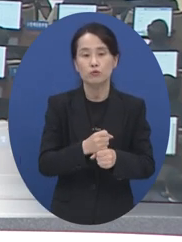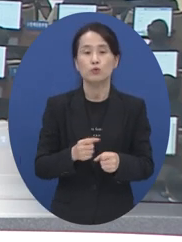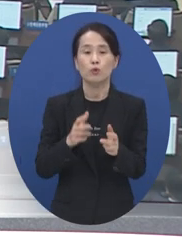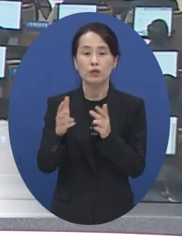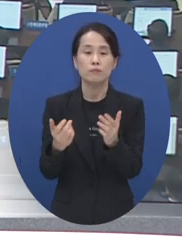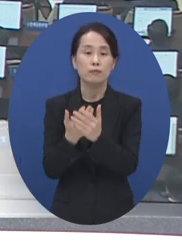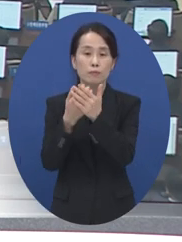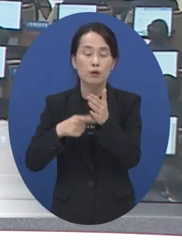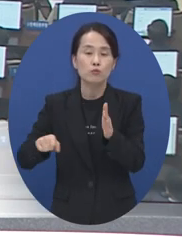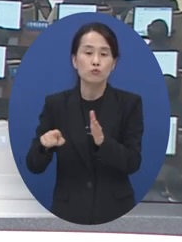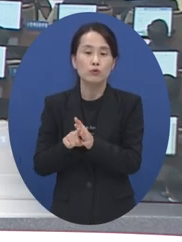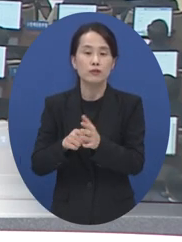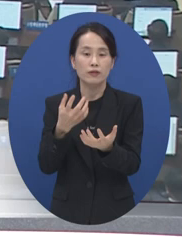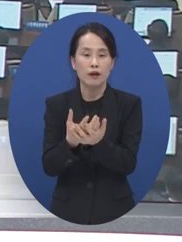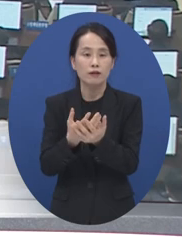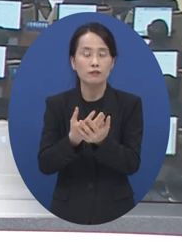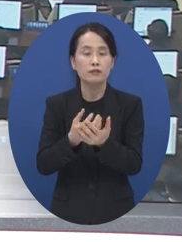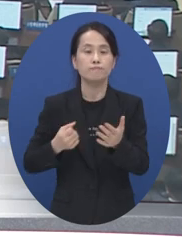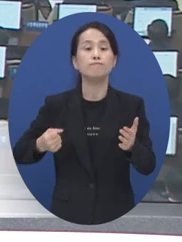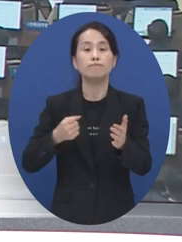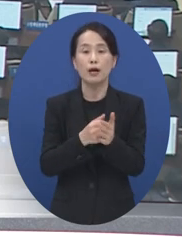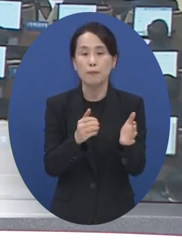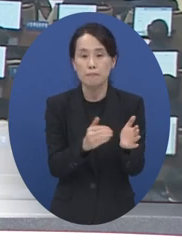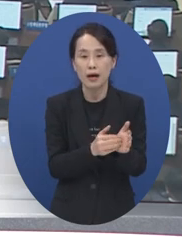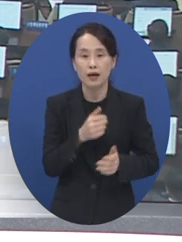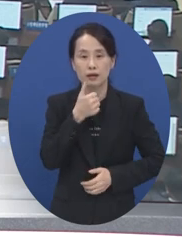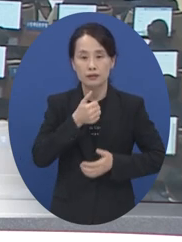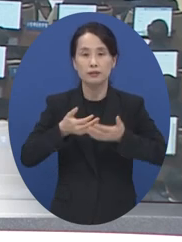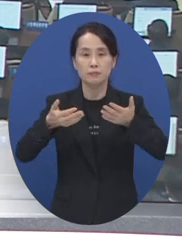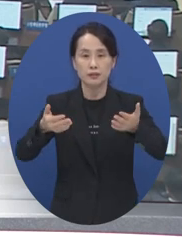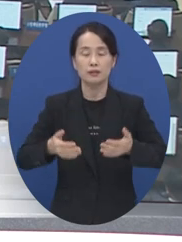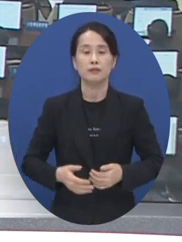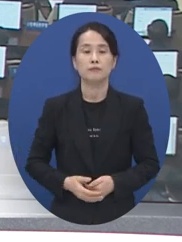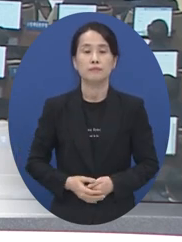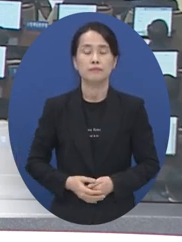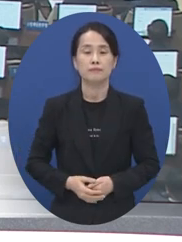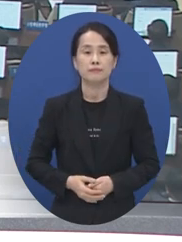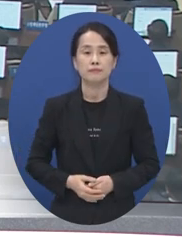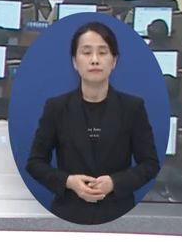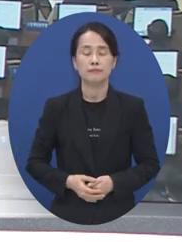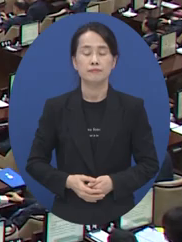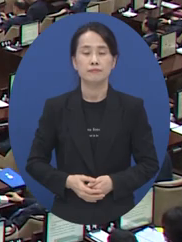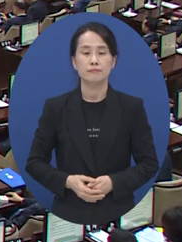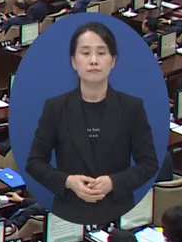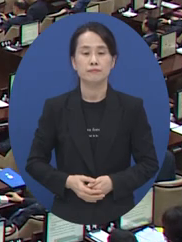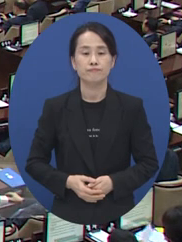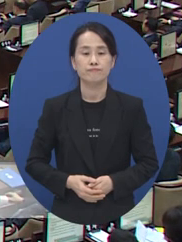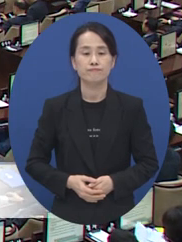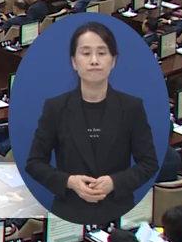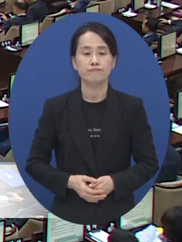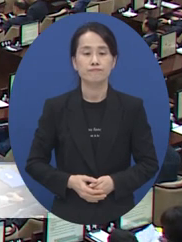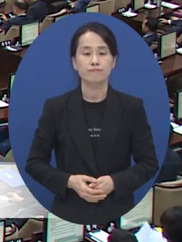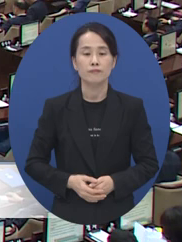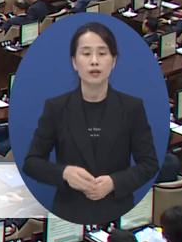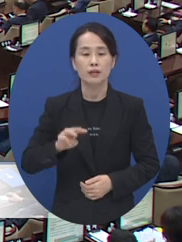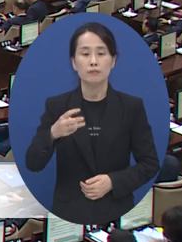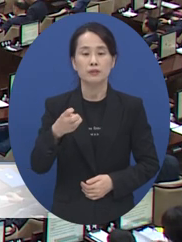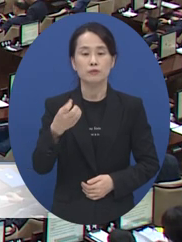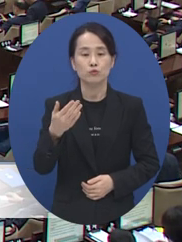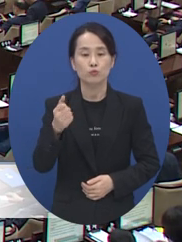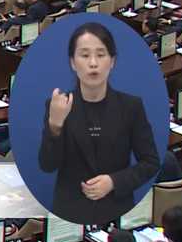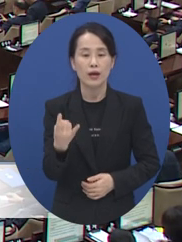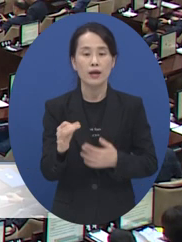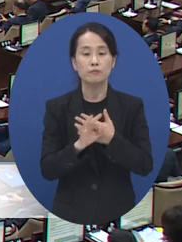산업 육성을 위한 지원 등의 안건이 통과됐다 씁니다 보도에 행선지 리자 합니다 경기도의회 제